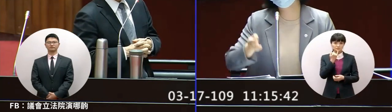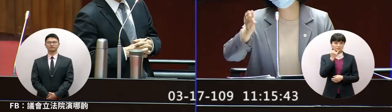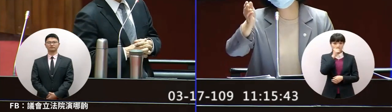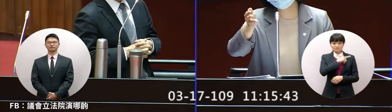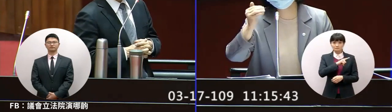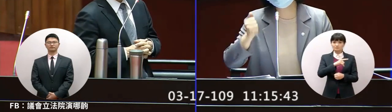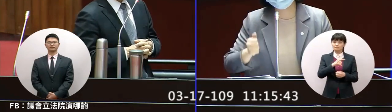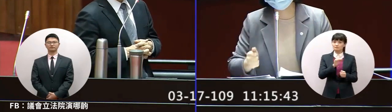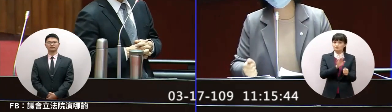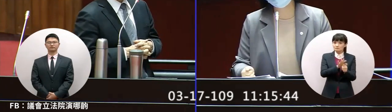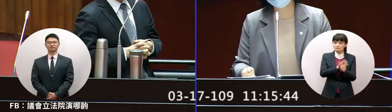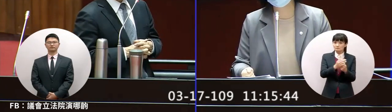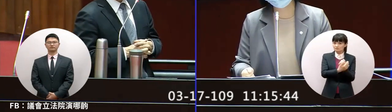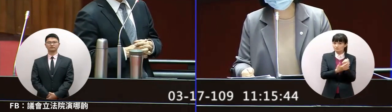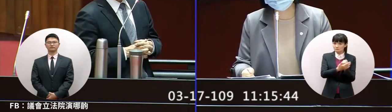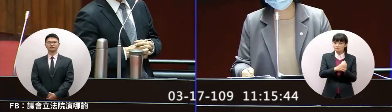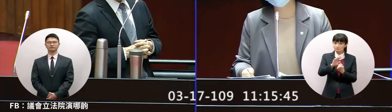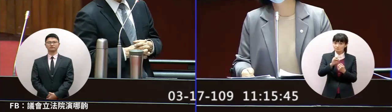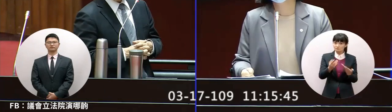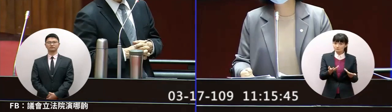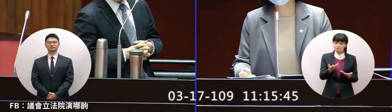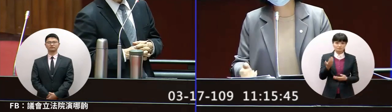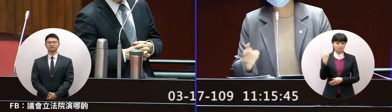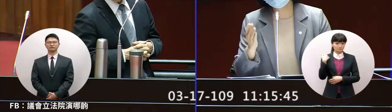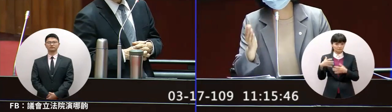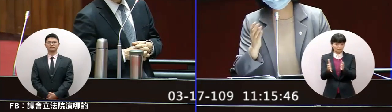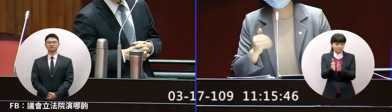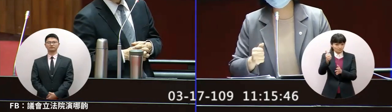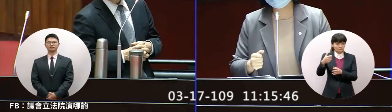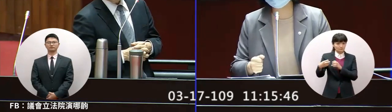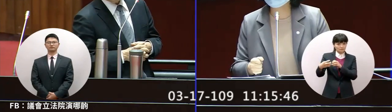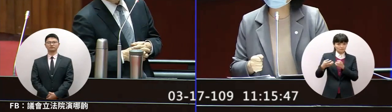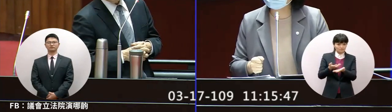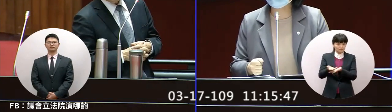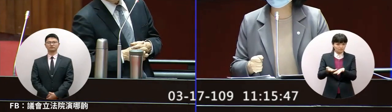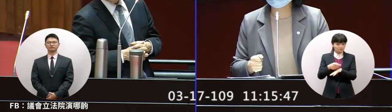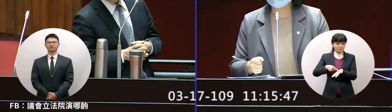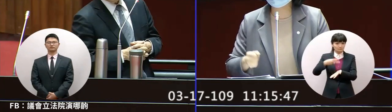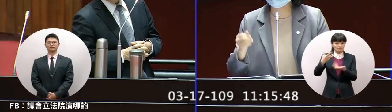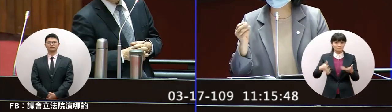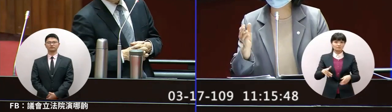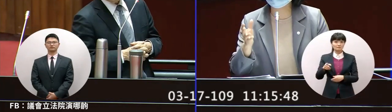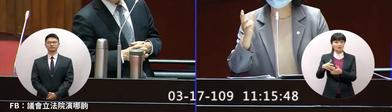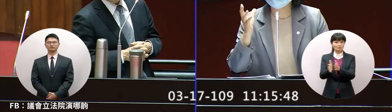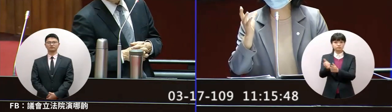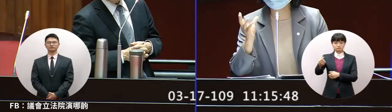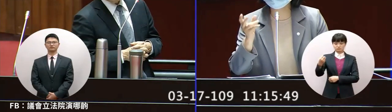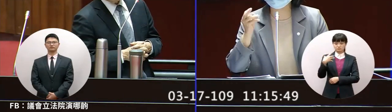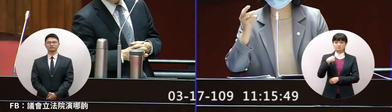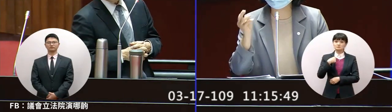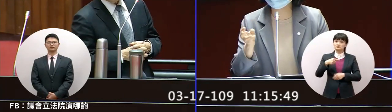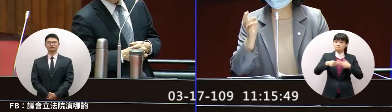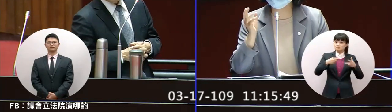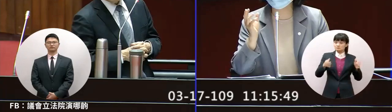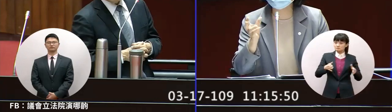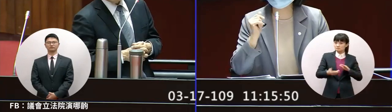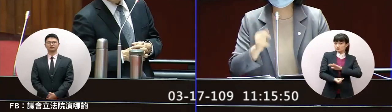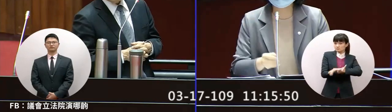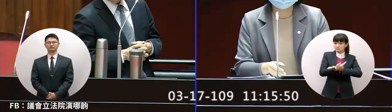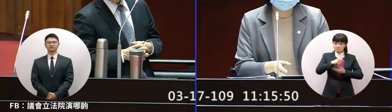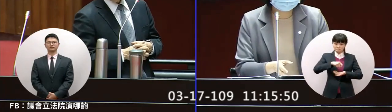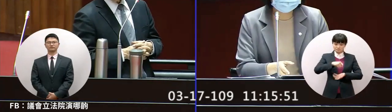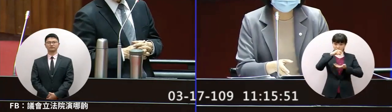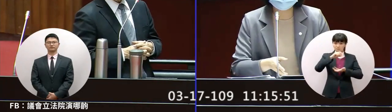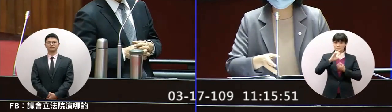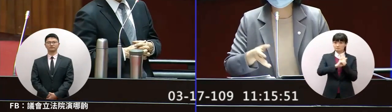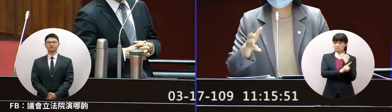们，我跟部长沟通过很多次，那部长也说，你说一个礼拜以内要提出一个方法，有一个好的